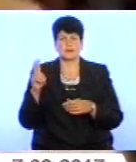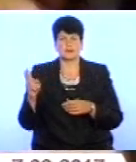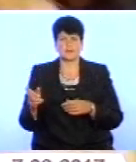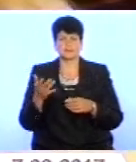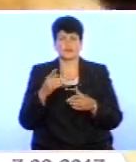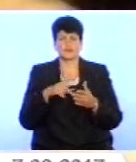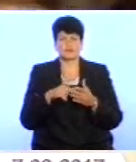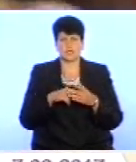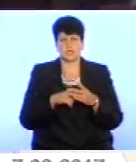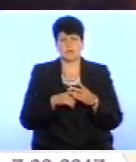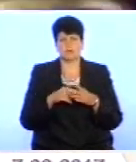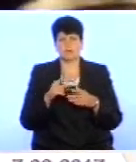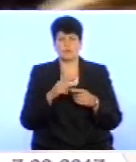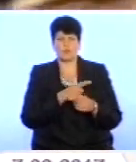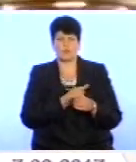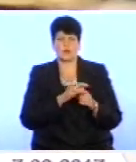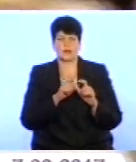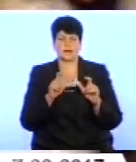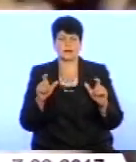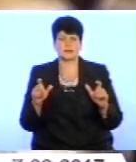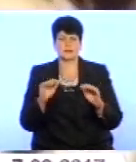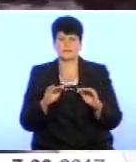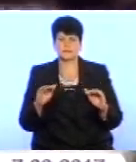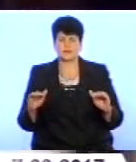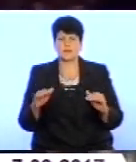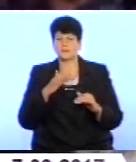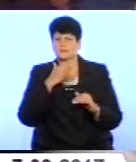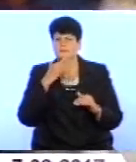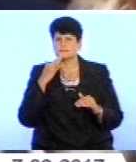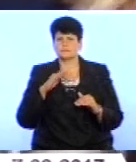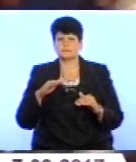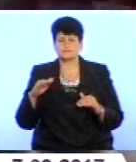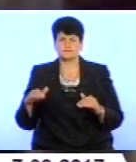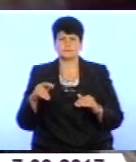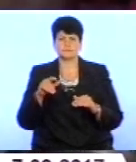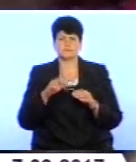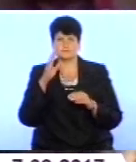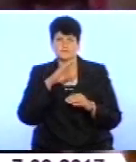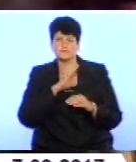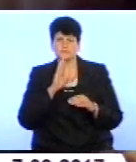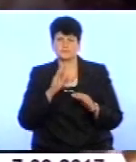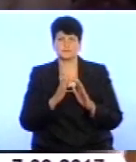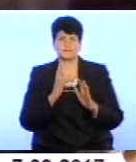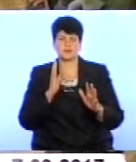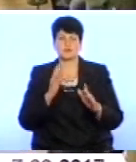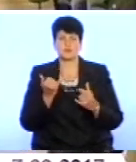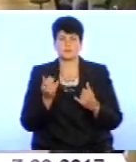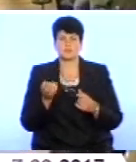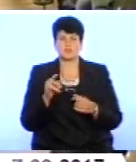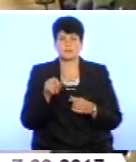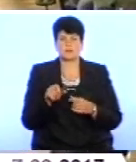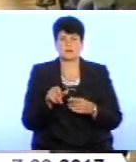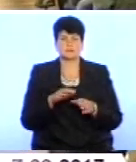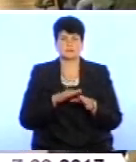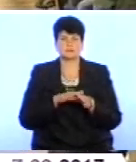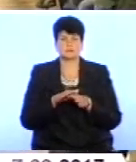комісії у міській поліклініці. Десятки людей – школярі, батьки, мами з немовлятами. Сьогодні у поліклініку навідались і ми, однак натовпу